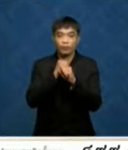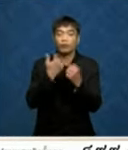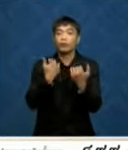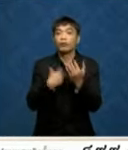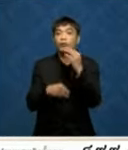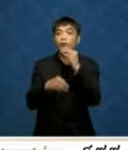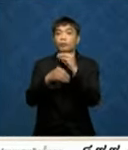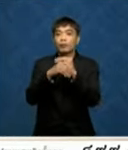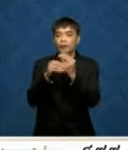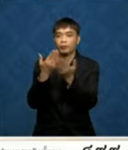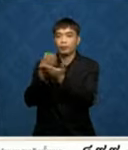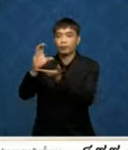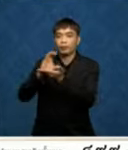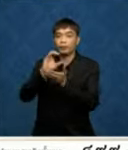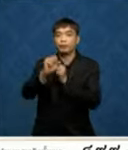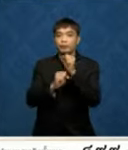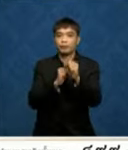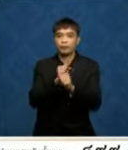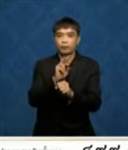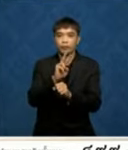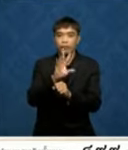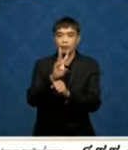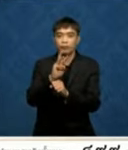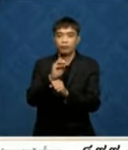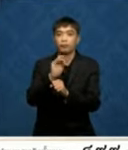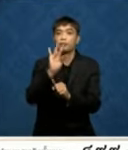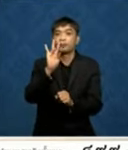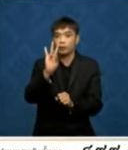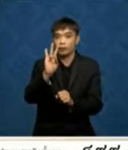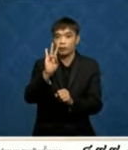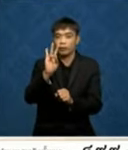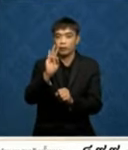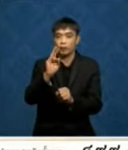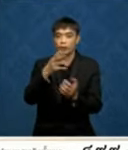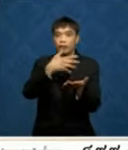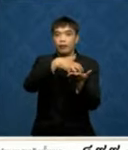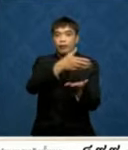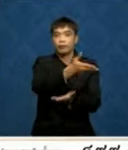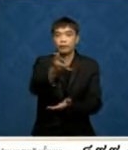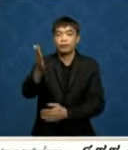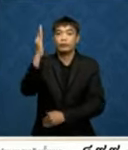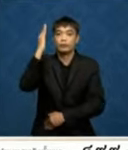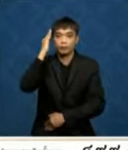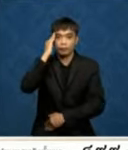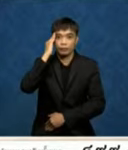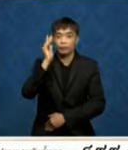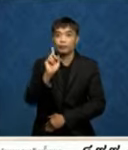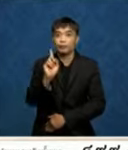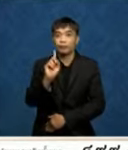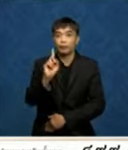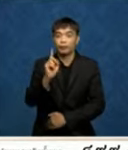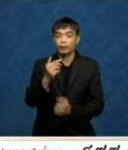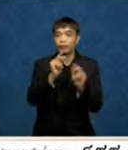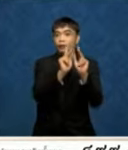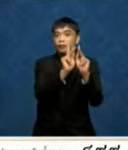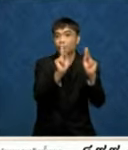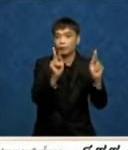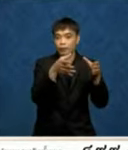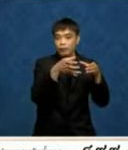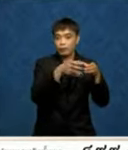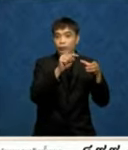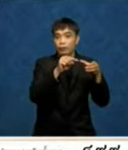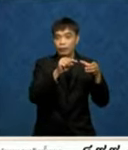มประจำปีงบประมาณพ.ศ. 2567พ.ศ.ต่อที่ประชุมดังนี้คณะกรรมาธิการวิสามัญ